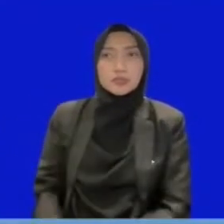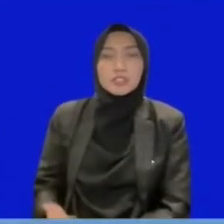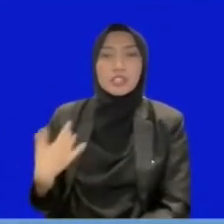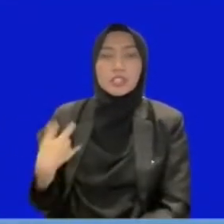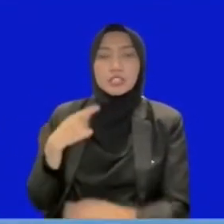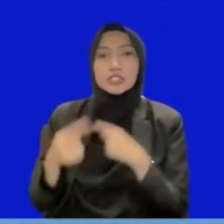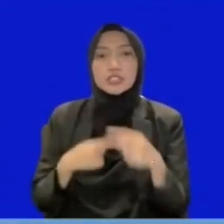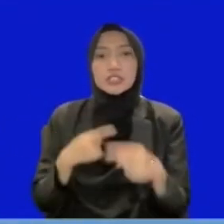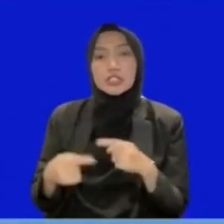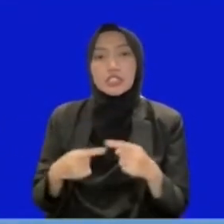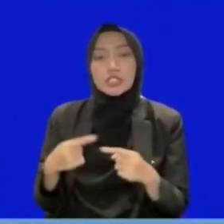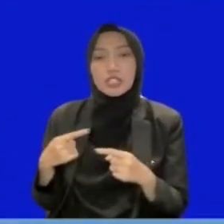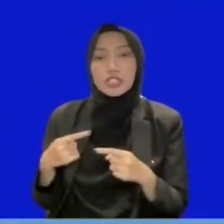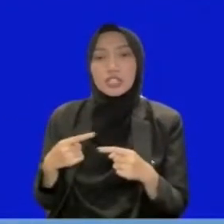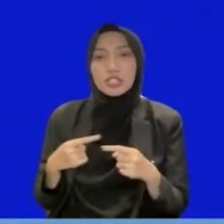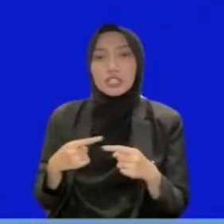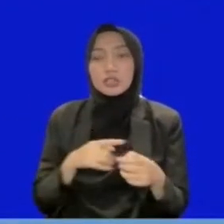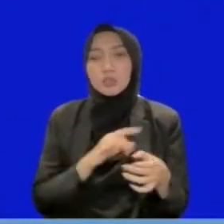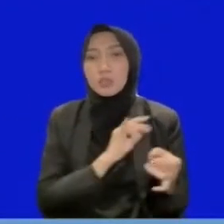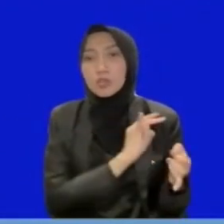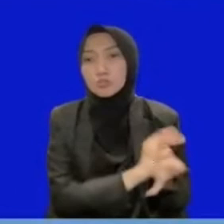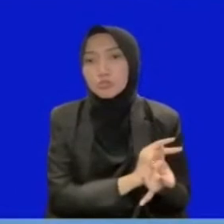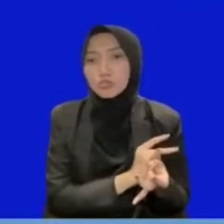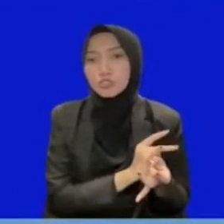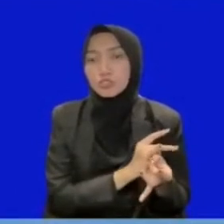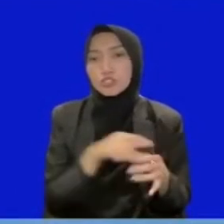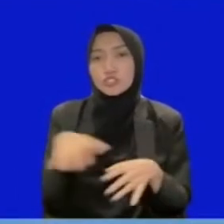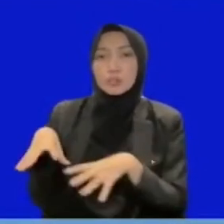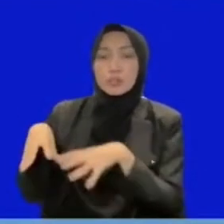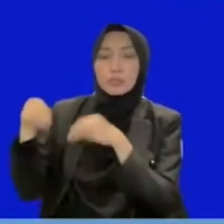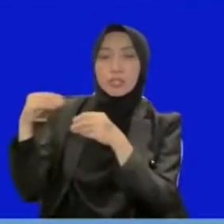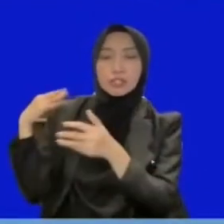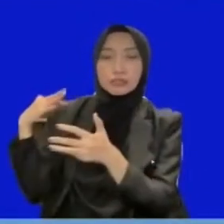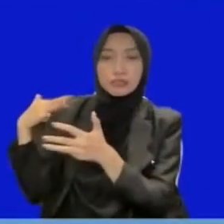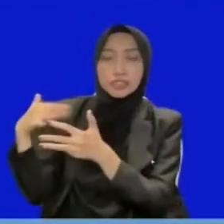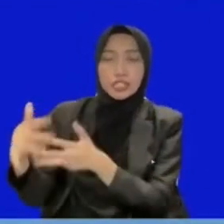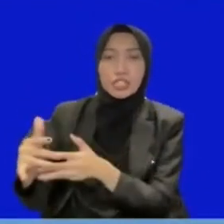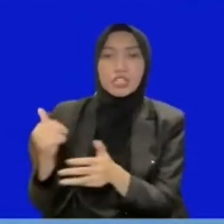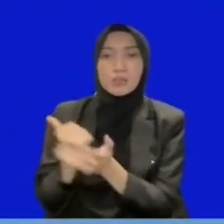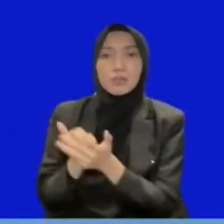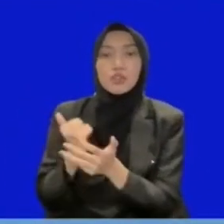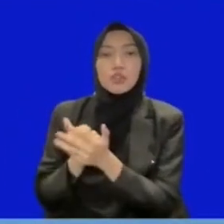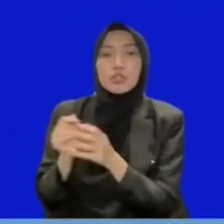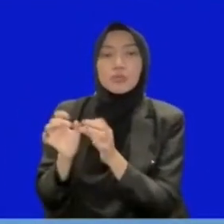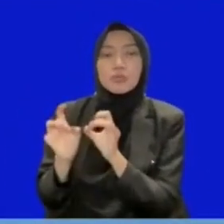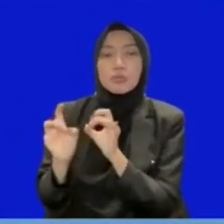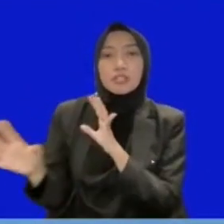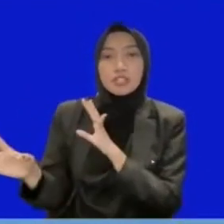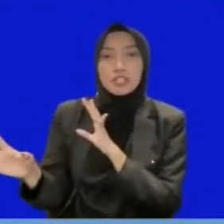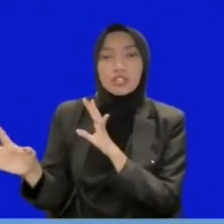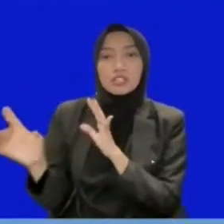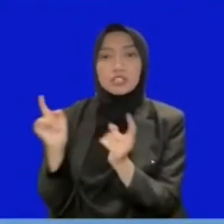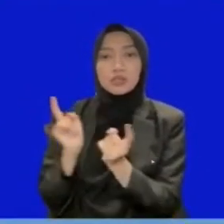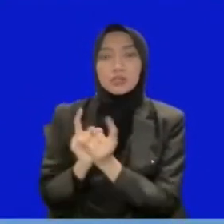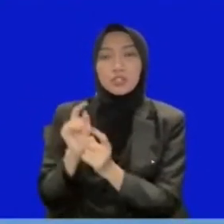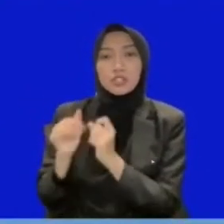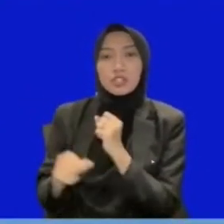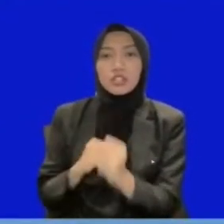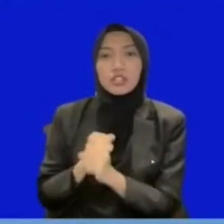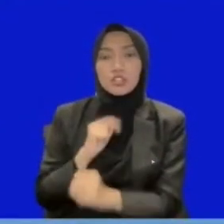diceritakan perjalanannya Candi Borobudur dan Prambanan, Sangiran ini sebenarnya sih jauh ya, ditemukan itu sejak